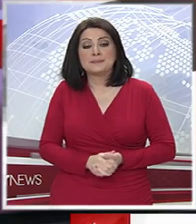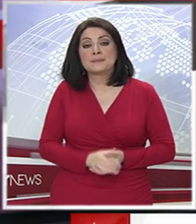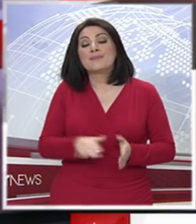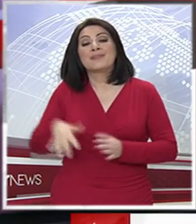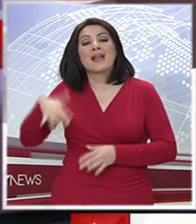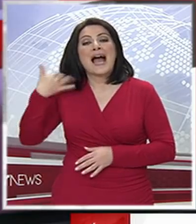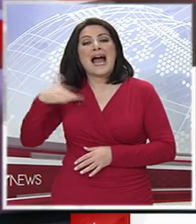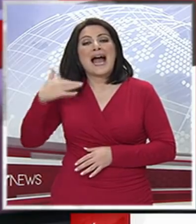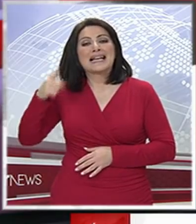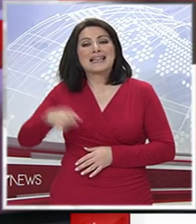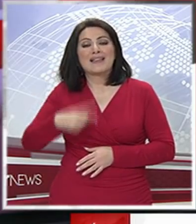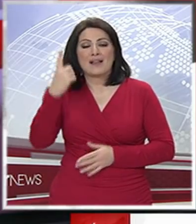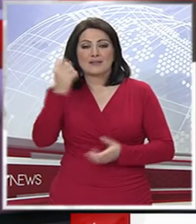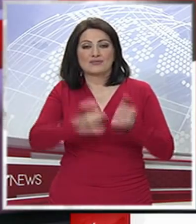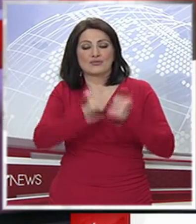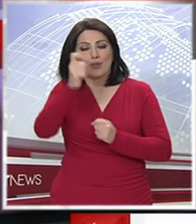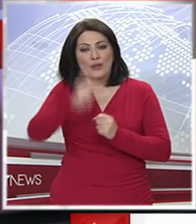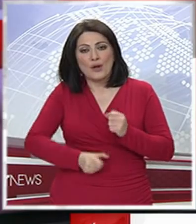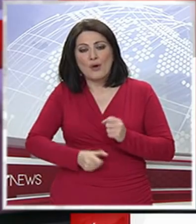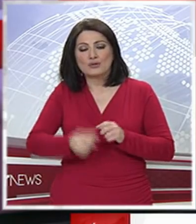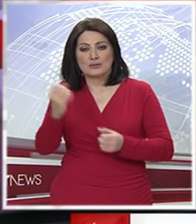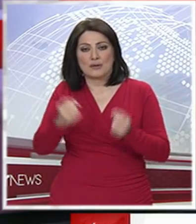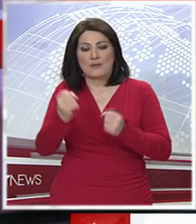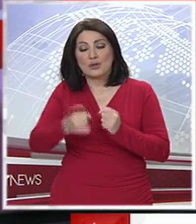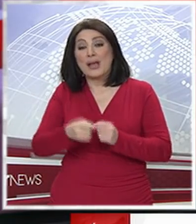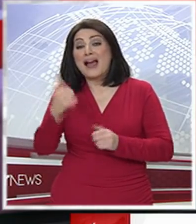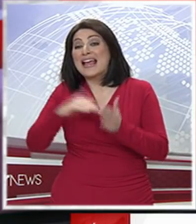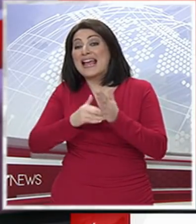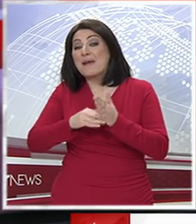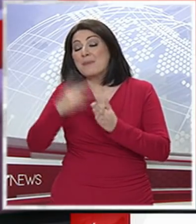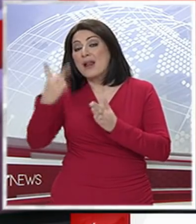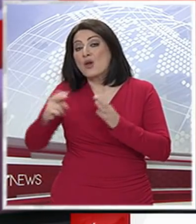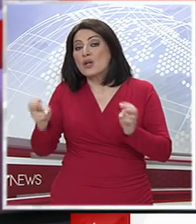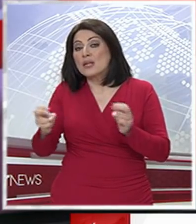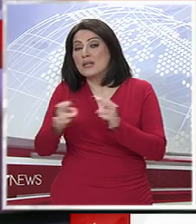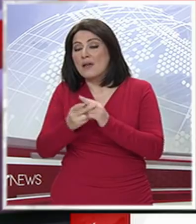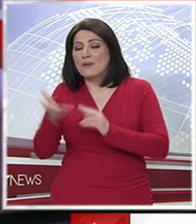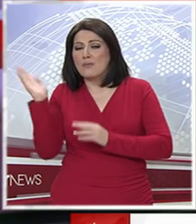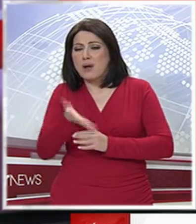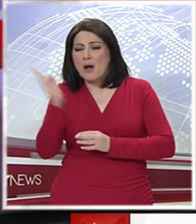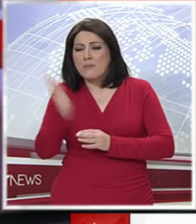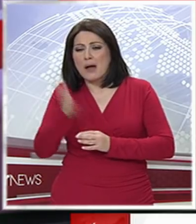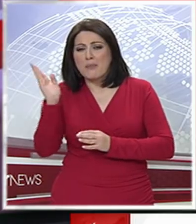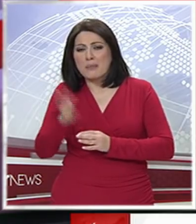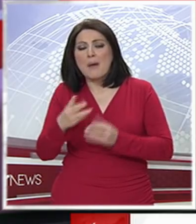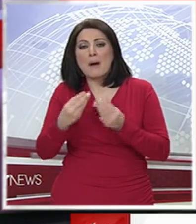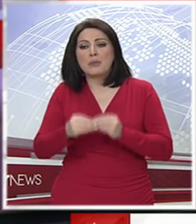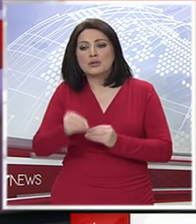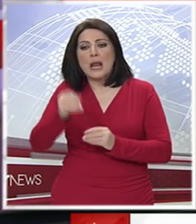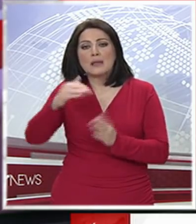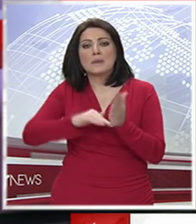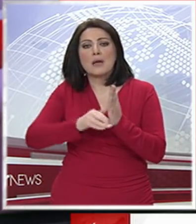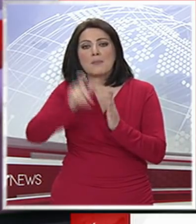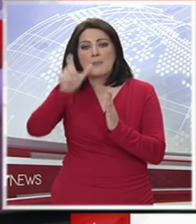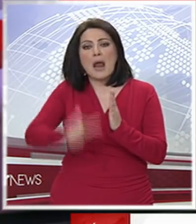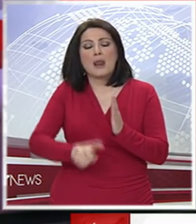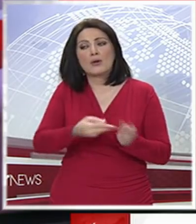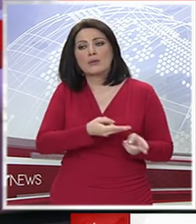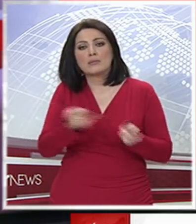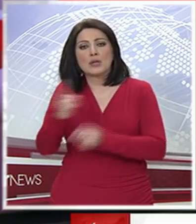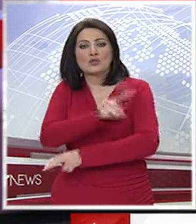Στη Χαλκίδα, οδηγός αυτοκινήτου ξυλοκόπησε άγρια υπάλληλο της γέφυρας, στέλνοντάς τον μάλιστα στο νοσοκομείο. Όπως γράφει